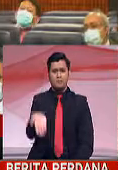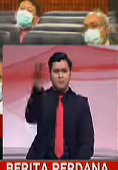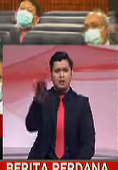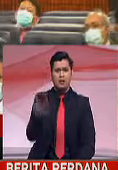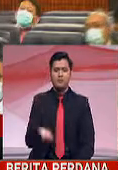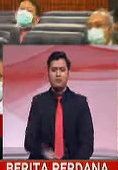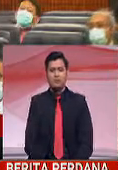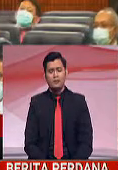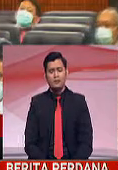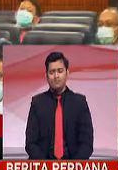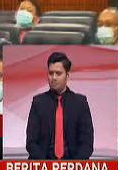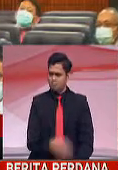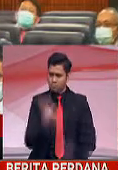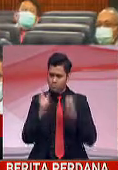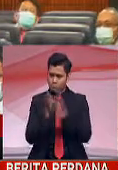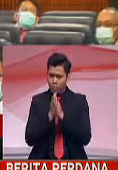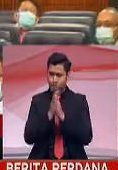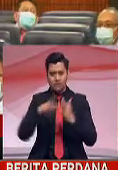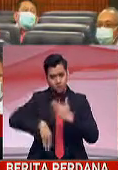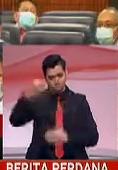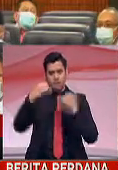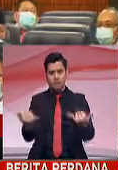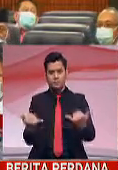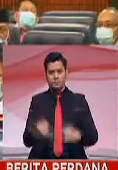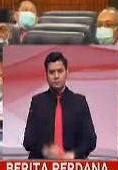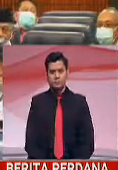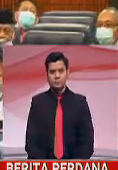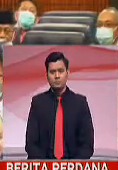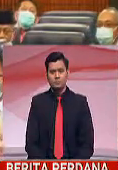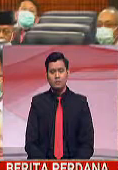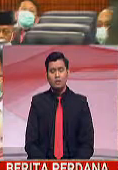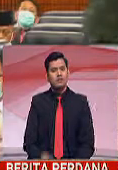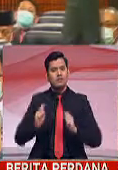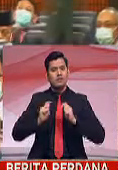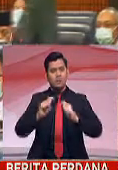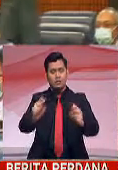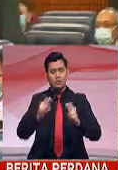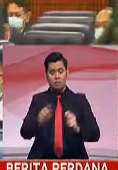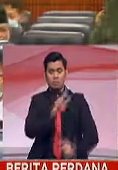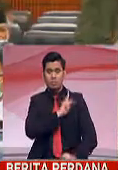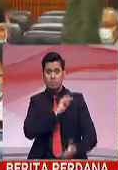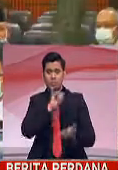kasih. Sila keluar. Sila keluar. Speaker apa? Tindakan speaker itu telah